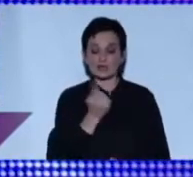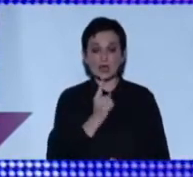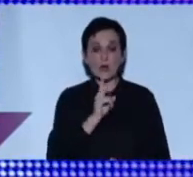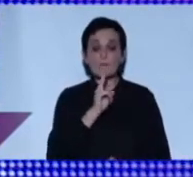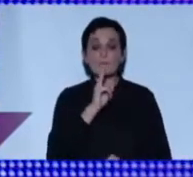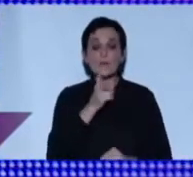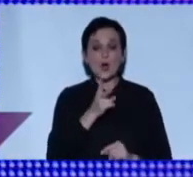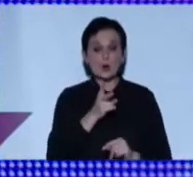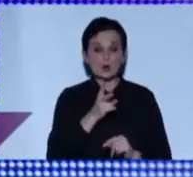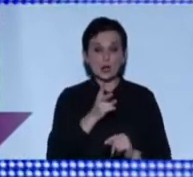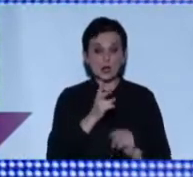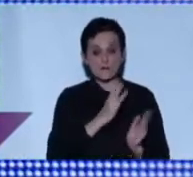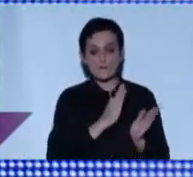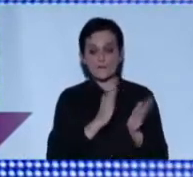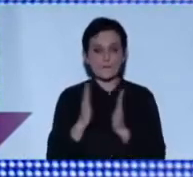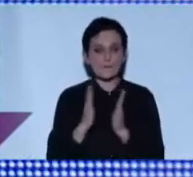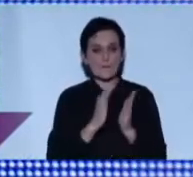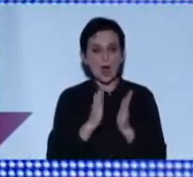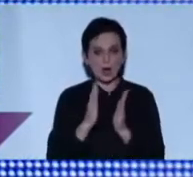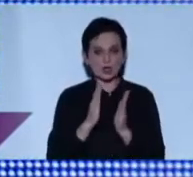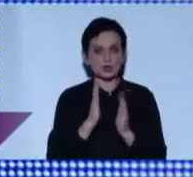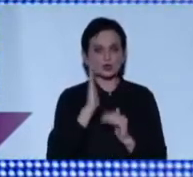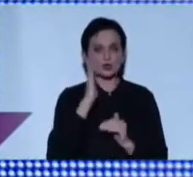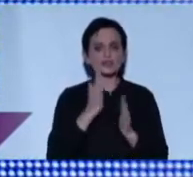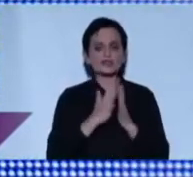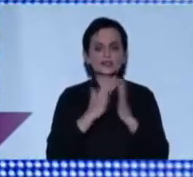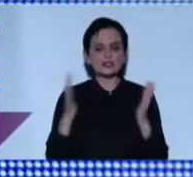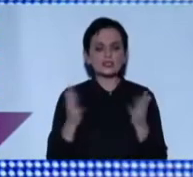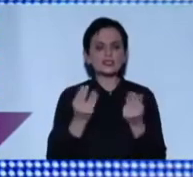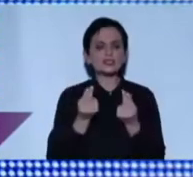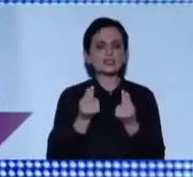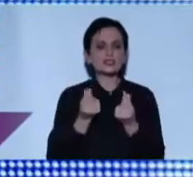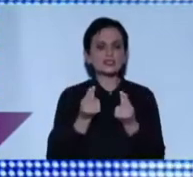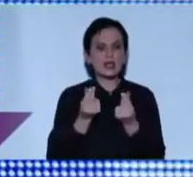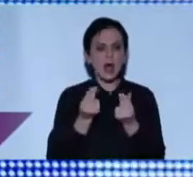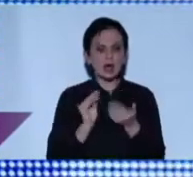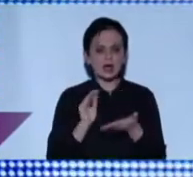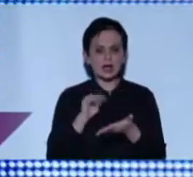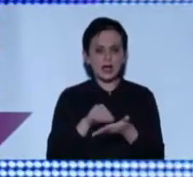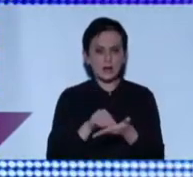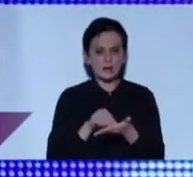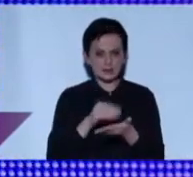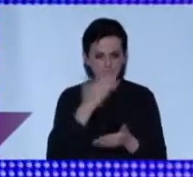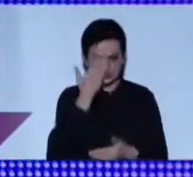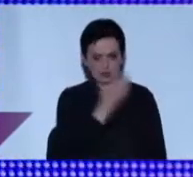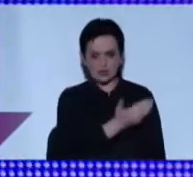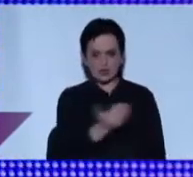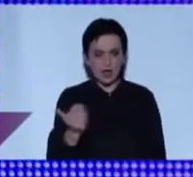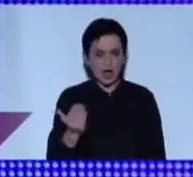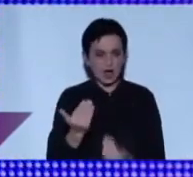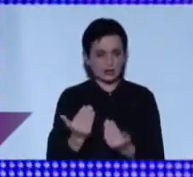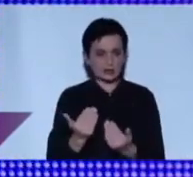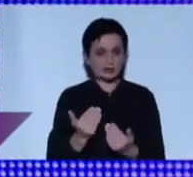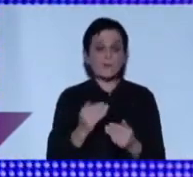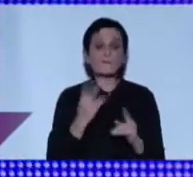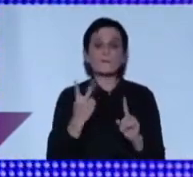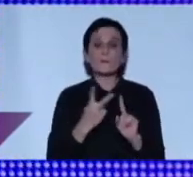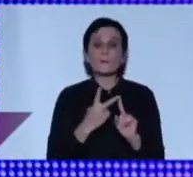უკვე მაქსიმალურად მოახდენს დიდ თანხების აკუმულირებას უშუალოდ ხალხზე. მეორე, ეს